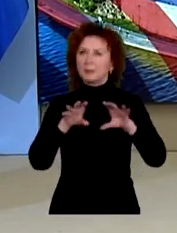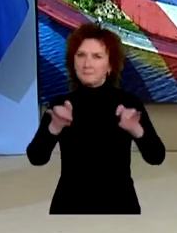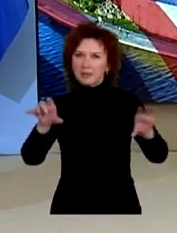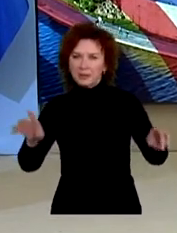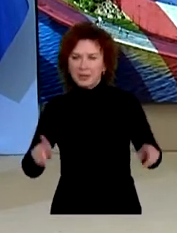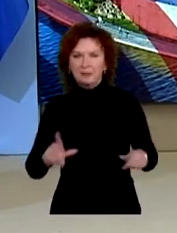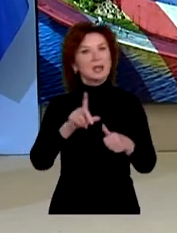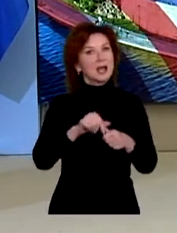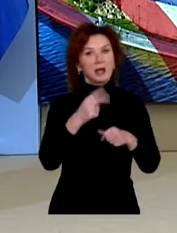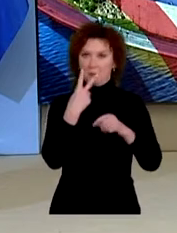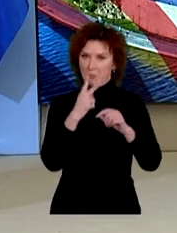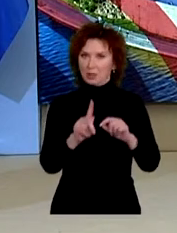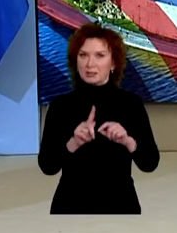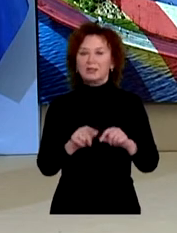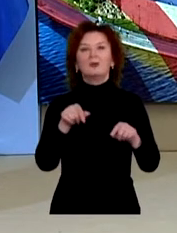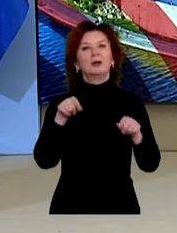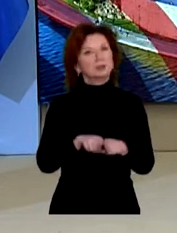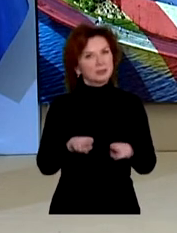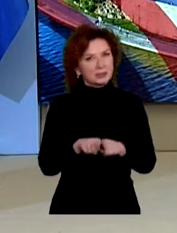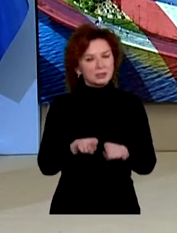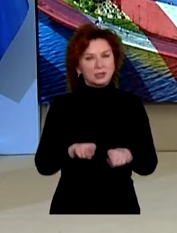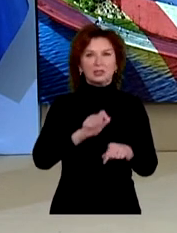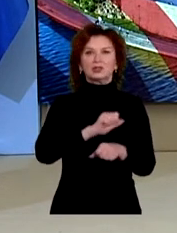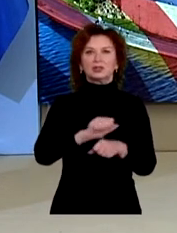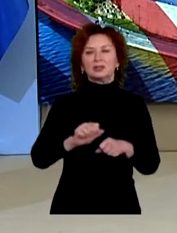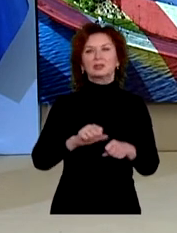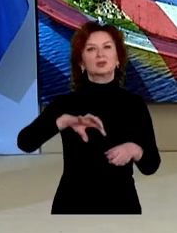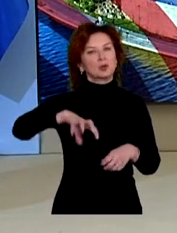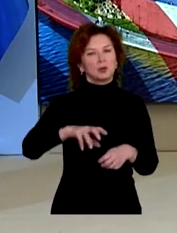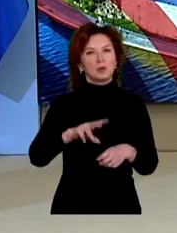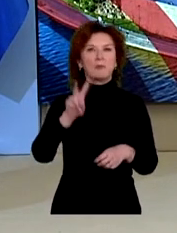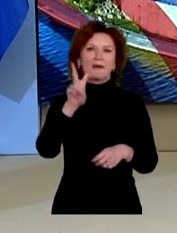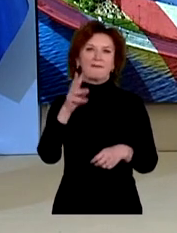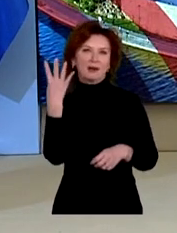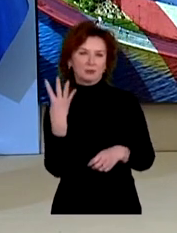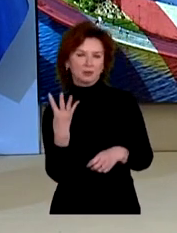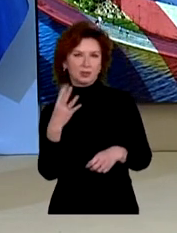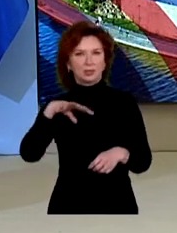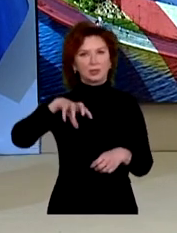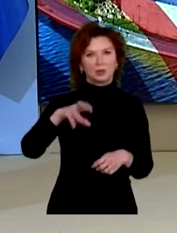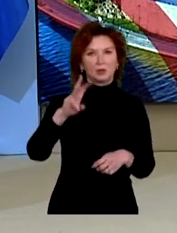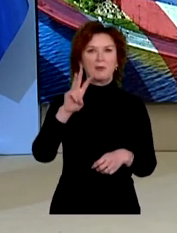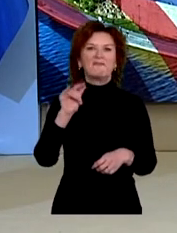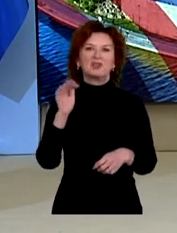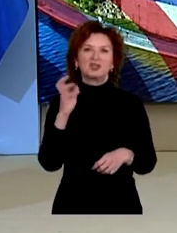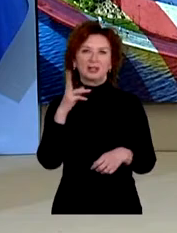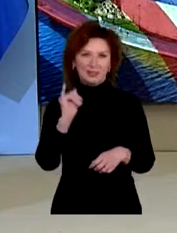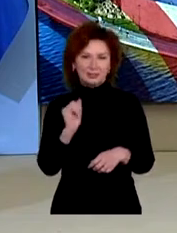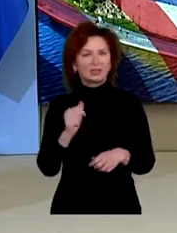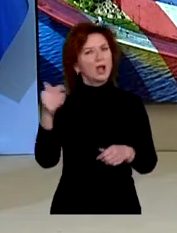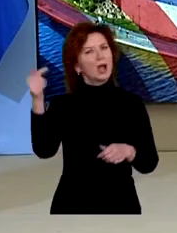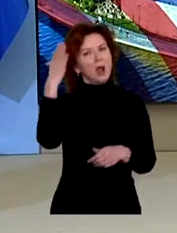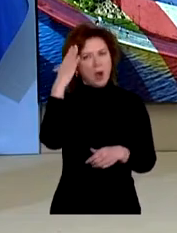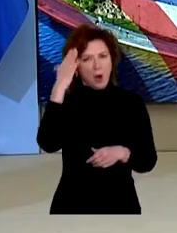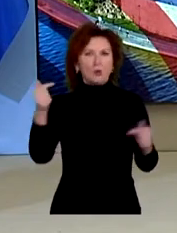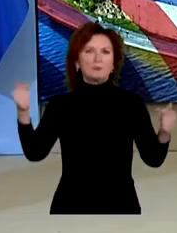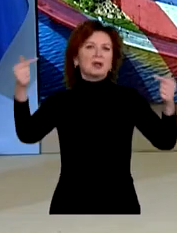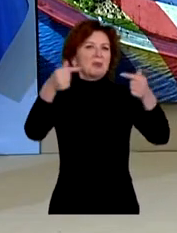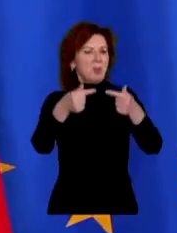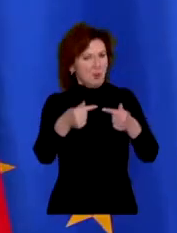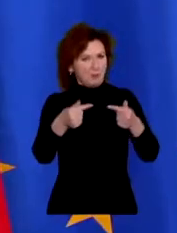tą szczególną elastyczność grupy V4, Grupy Wyszehradzkiej, która potrafi adaptować się również do trudnych okoliczności.